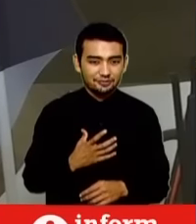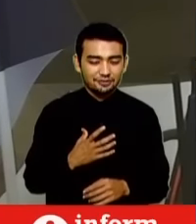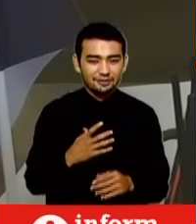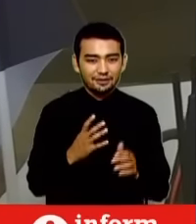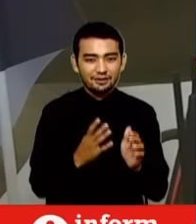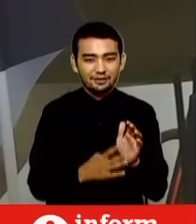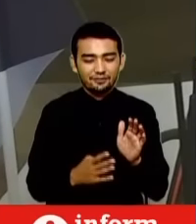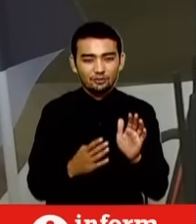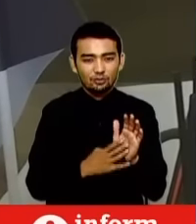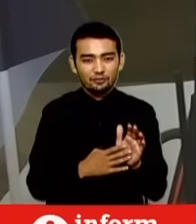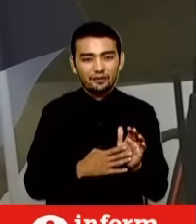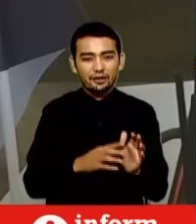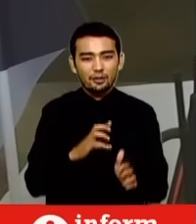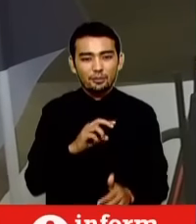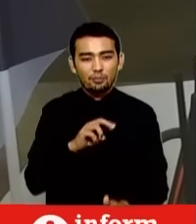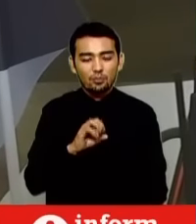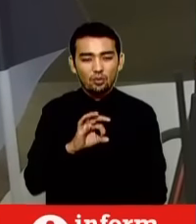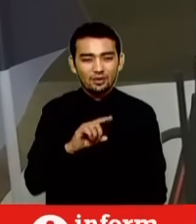99-й позиции,